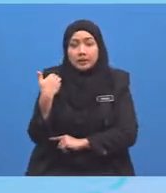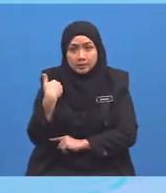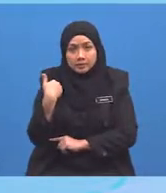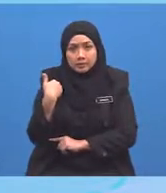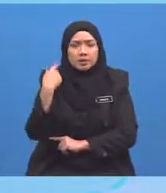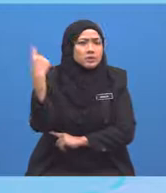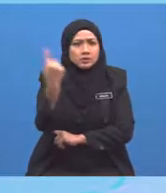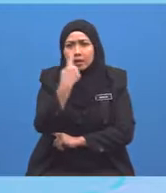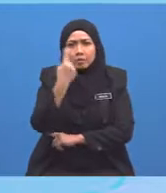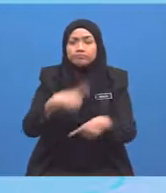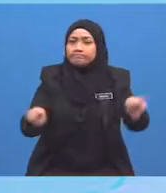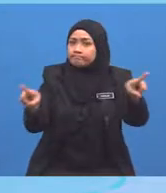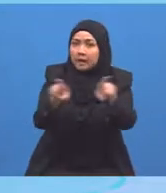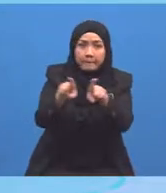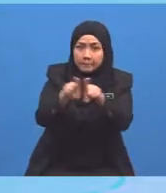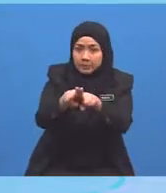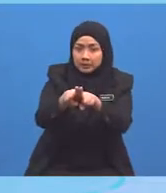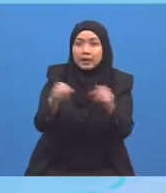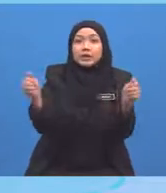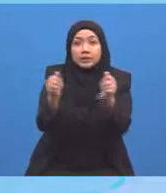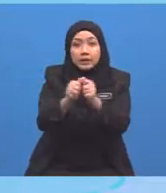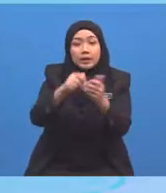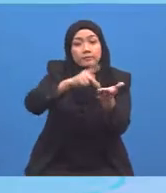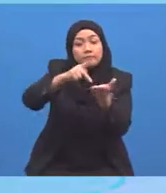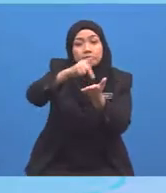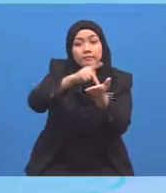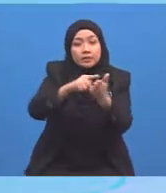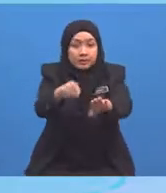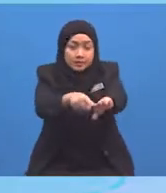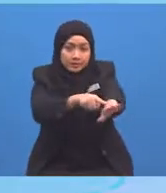sama dengan bilangan sisi.